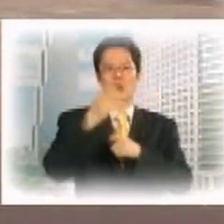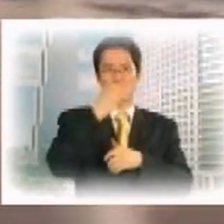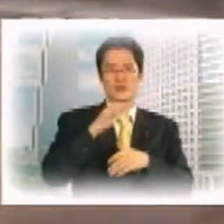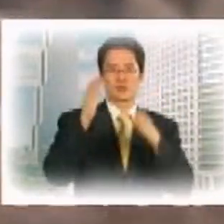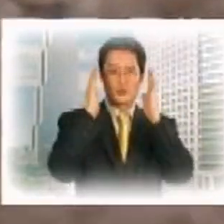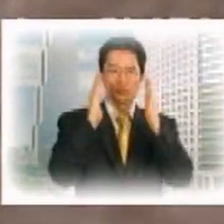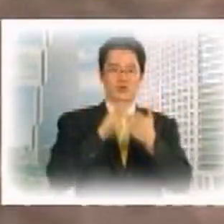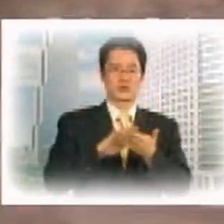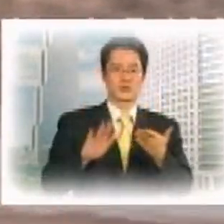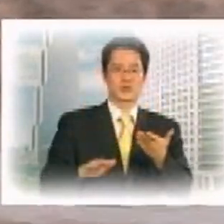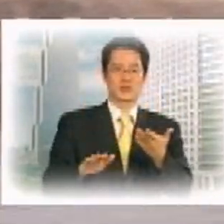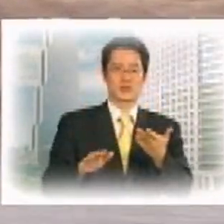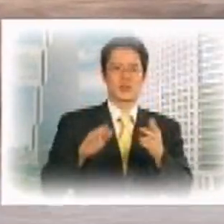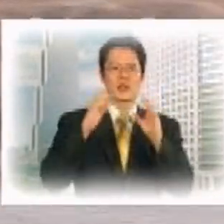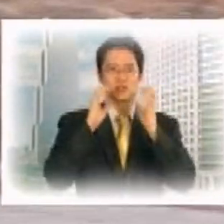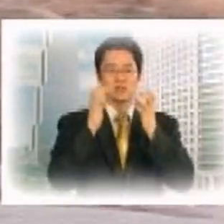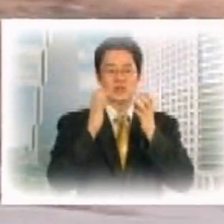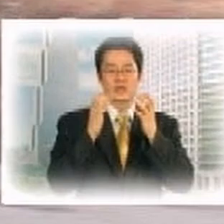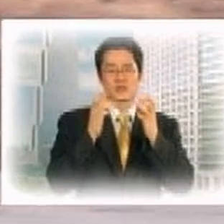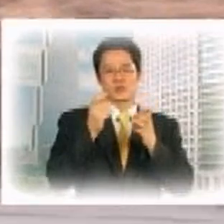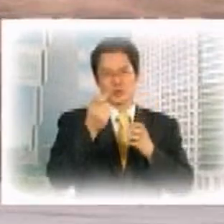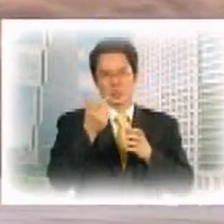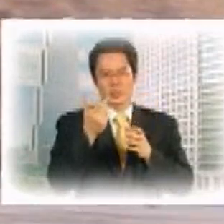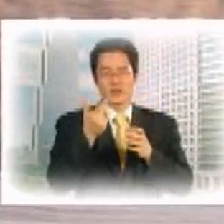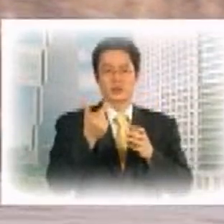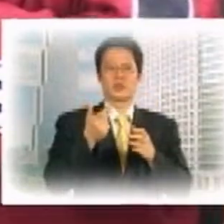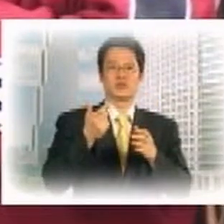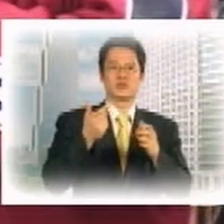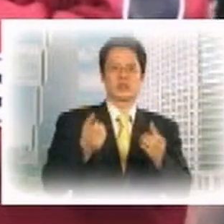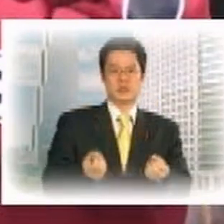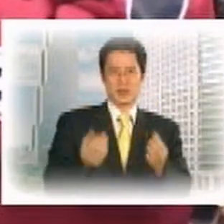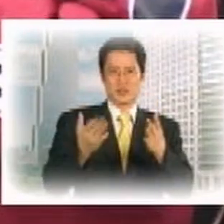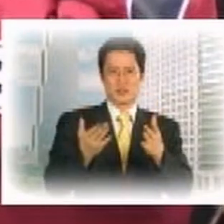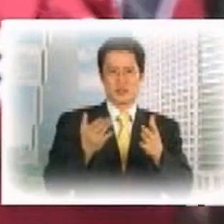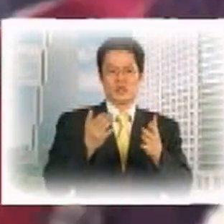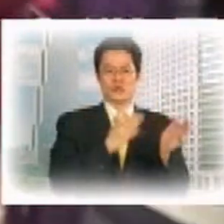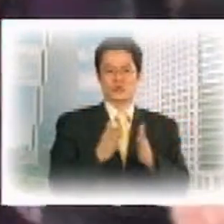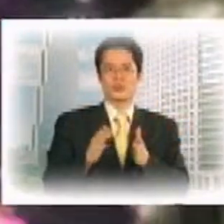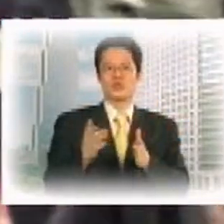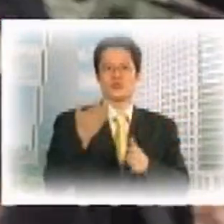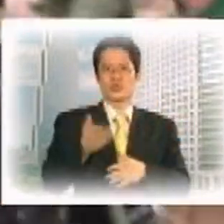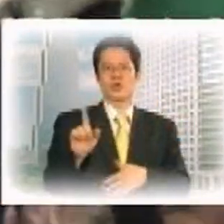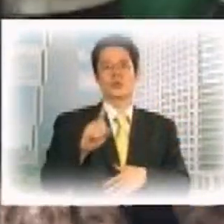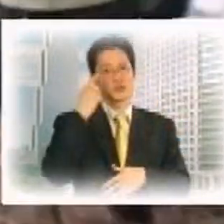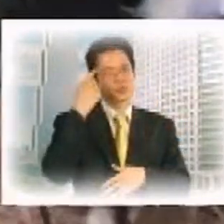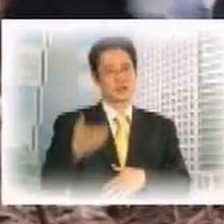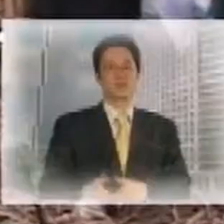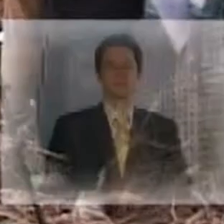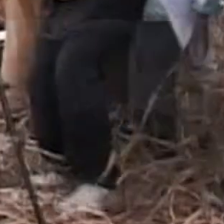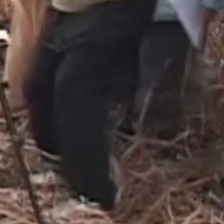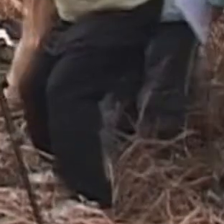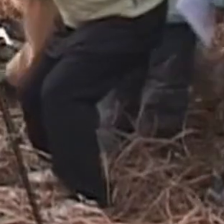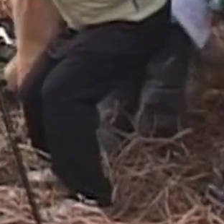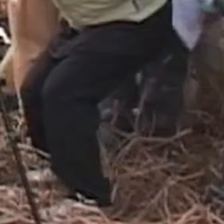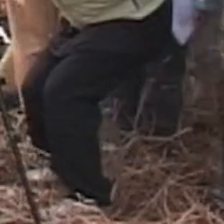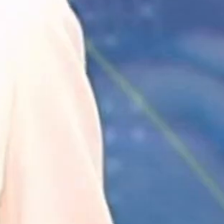아이들에게도 자연의 소중함을 일깨우는 작은 이벤트를 마련해보는 건 어떨까요? 강남구청 뉴스 정수명입니다.